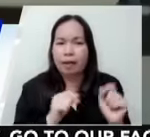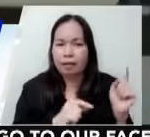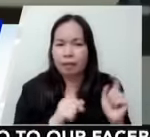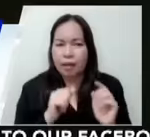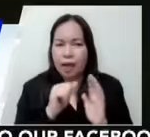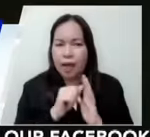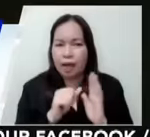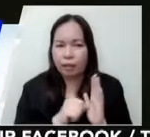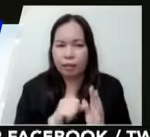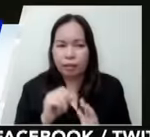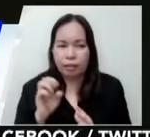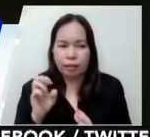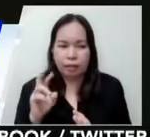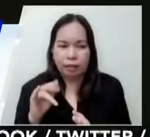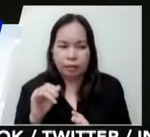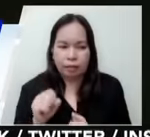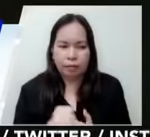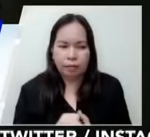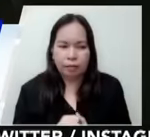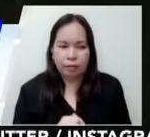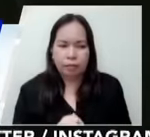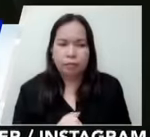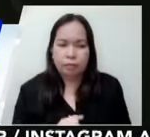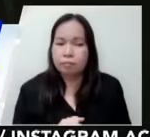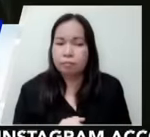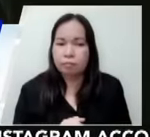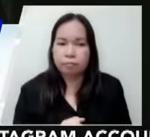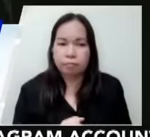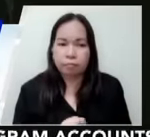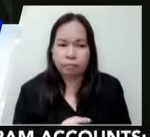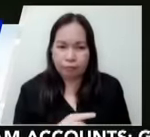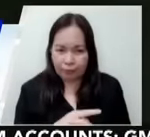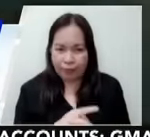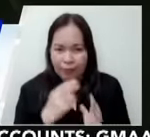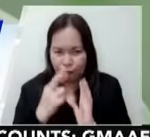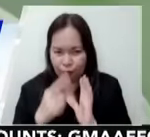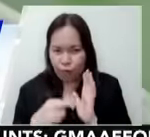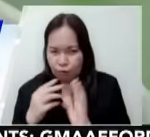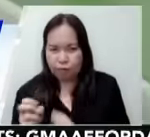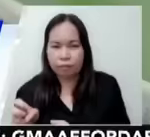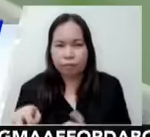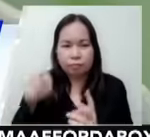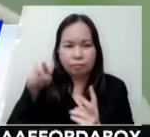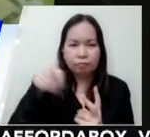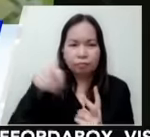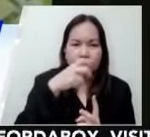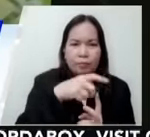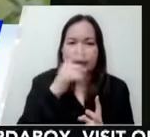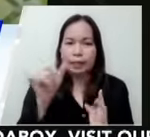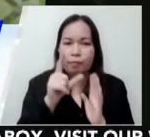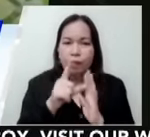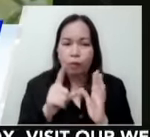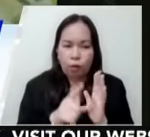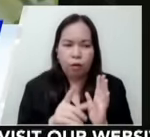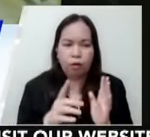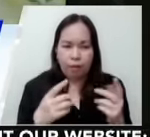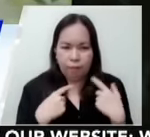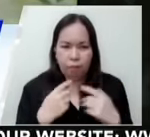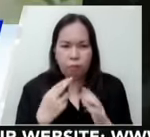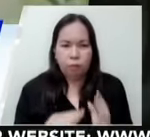na ginagampanan ni Annalyn Baro sa My Guardian Alien. Gumanap siya bilang abogado ni Venus. This is my